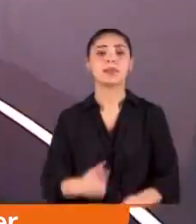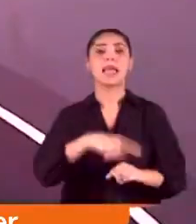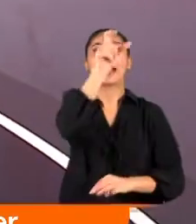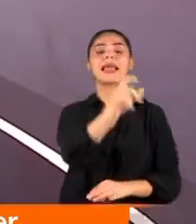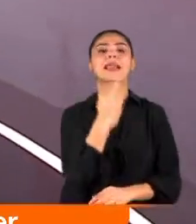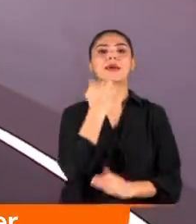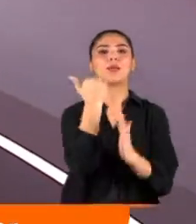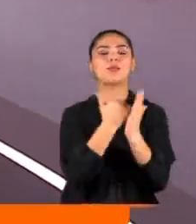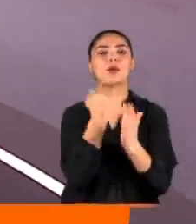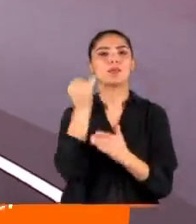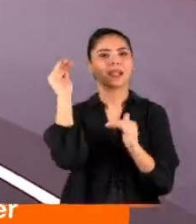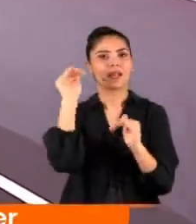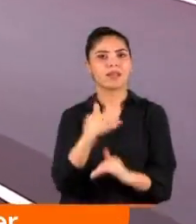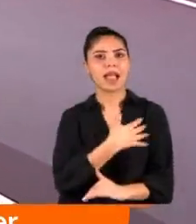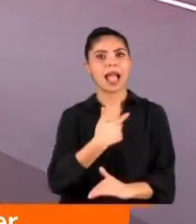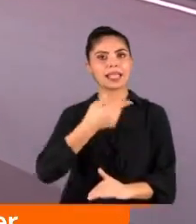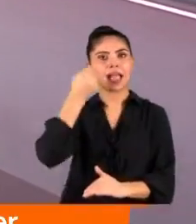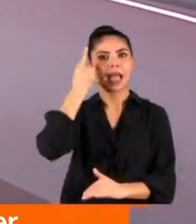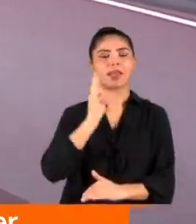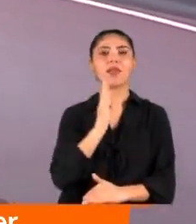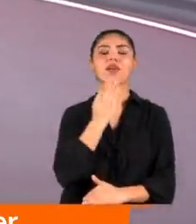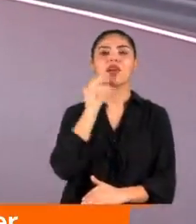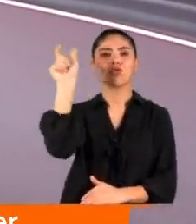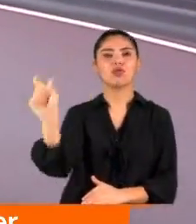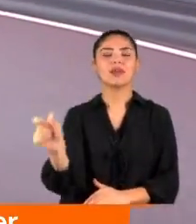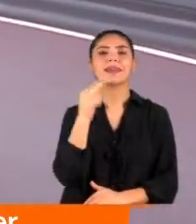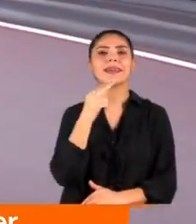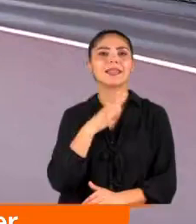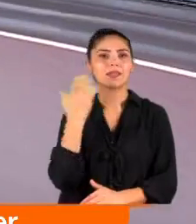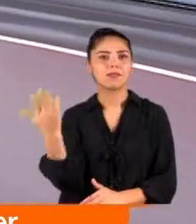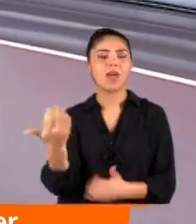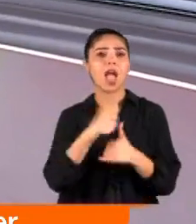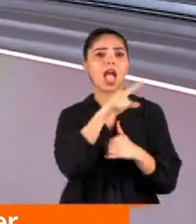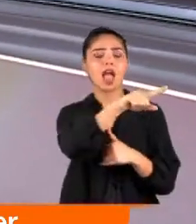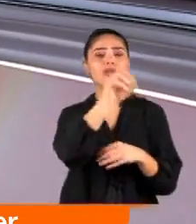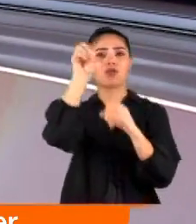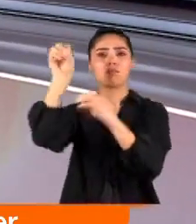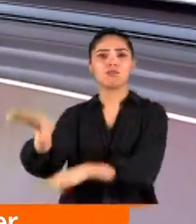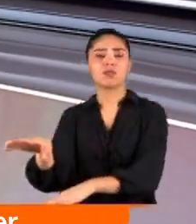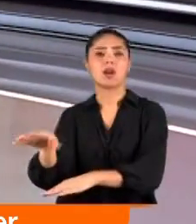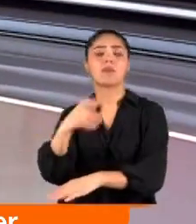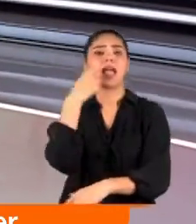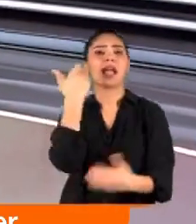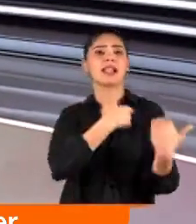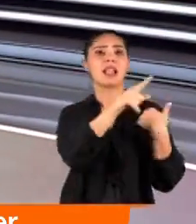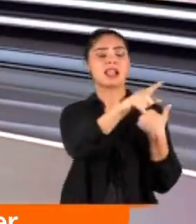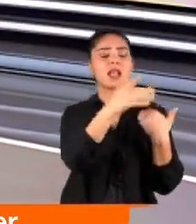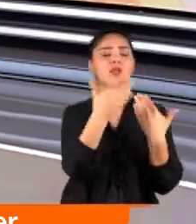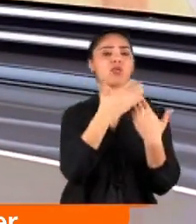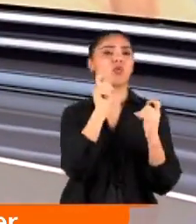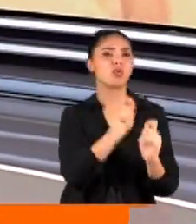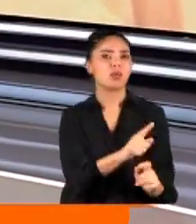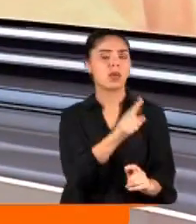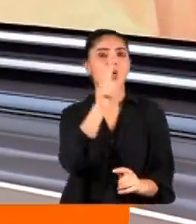Esra Erol'un programına konuk olan anne adayı genç bir kadın var. Eşinin kendisini terk edip eski sevgilisiyle düğün yaptığını öne sürüyordu.